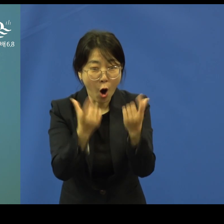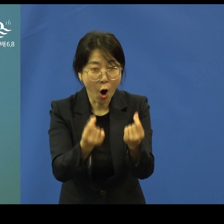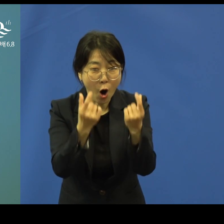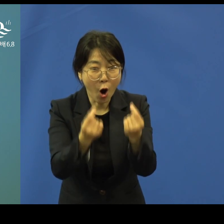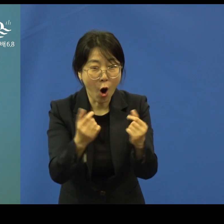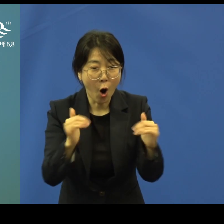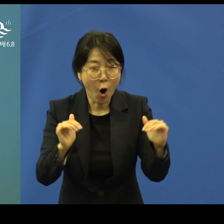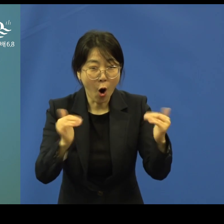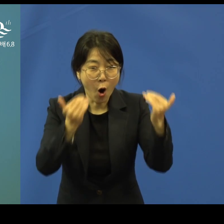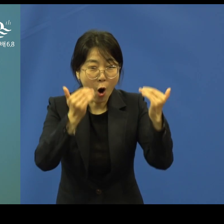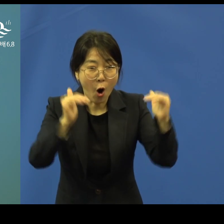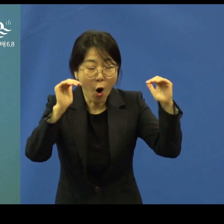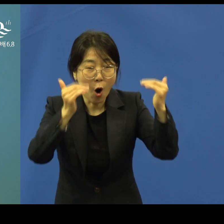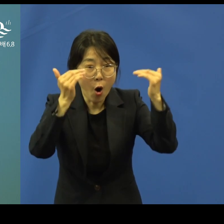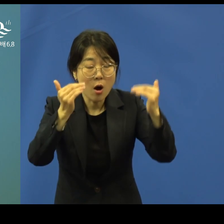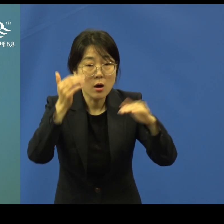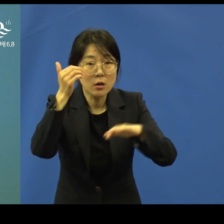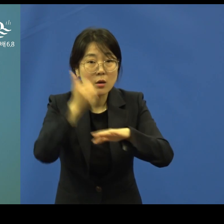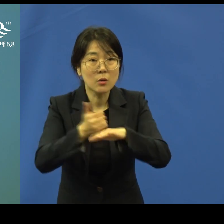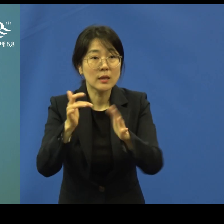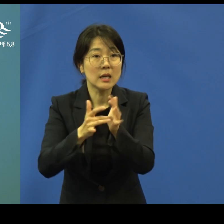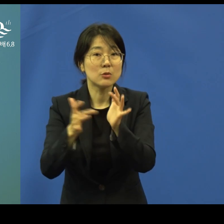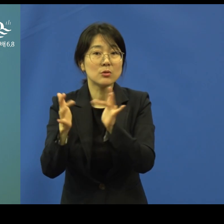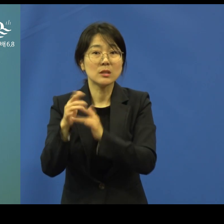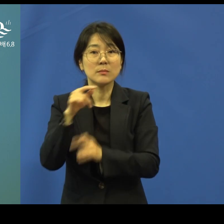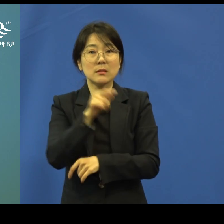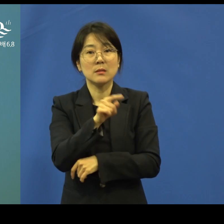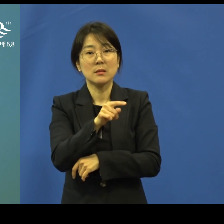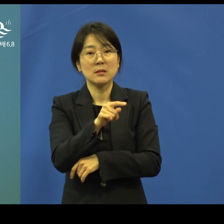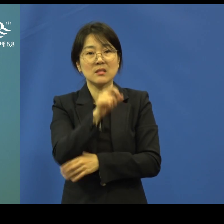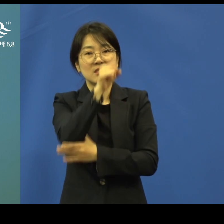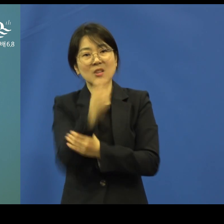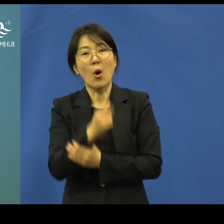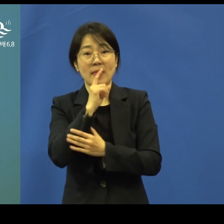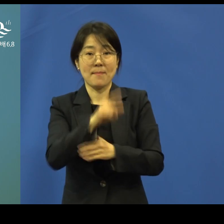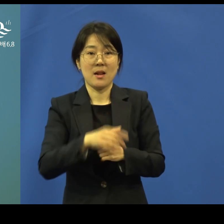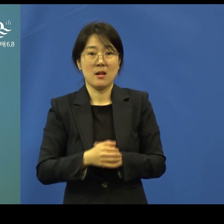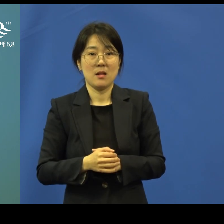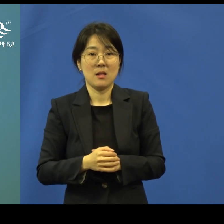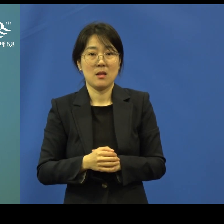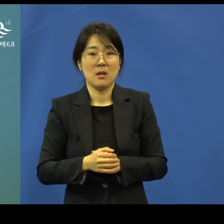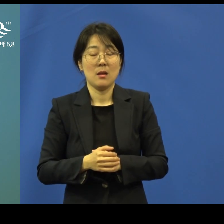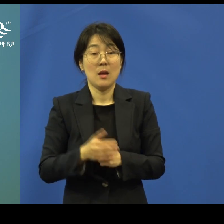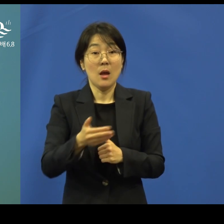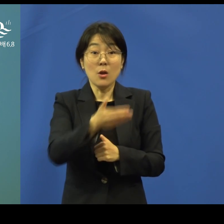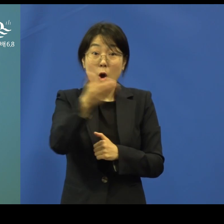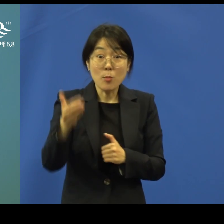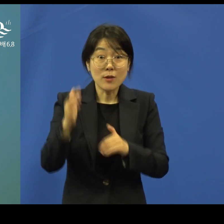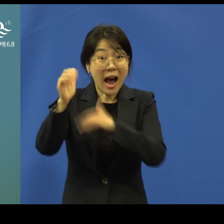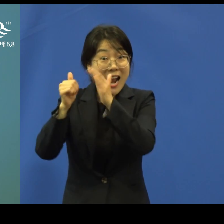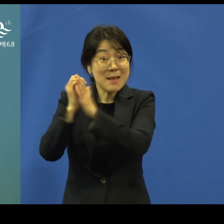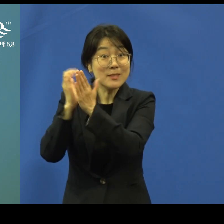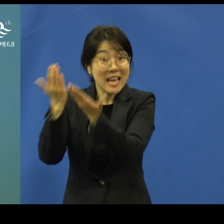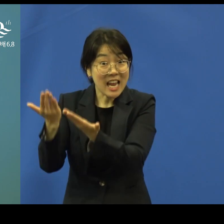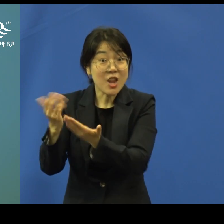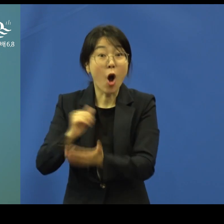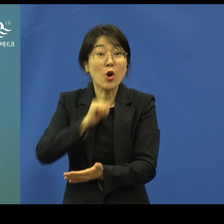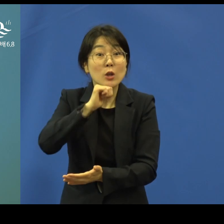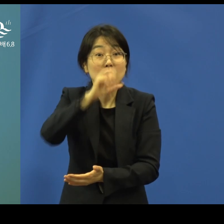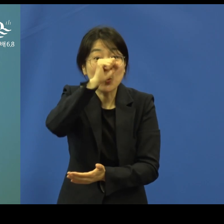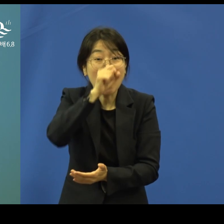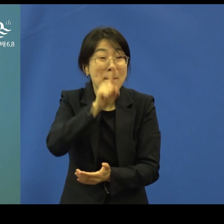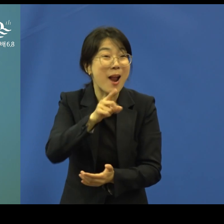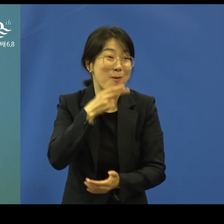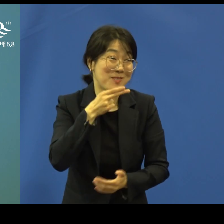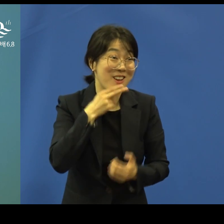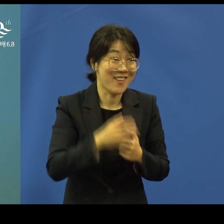여러분, 물질적 부유함 자체가 문제가 되는 것은 아닙니다. 성경은 가난하게 살아야 영적으로 부유해진다고도 말씀하지 않습니다. 물질적